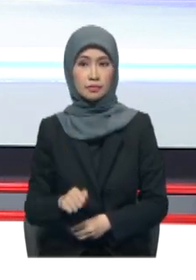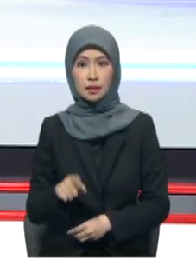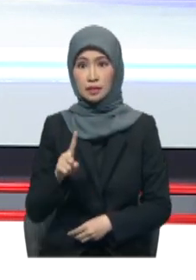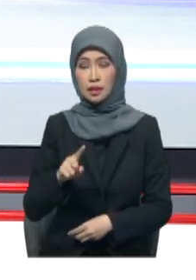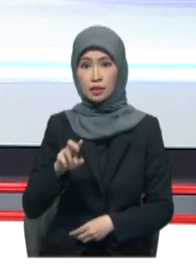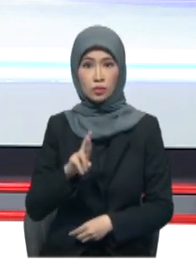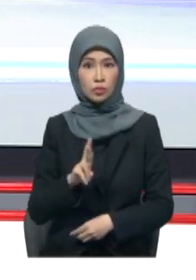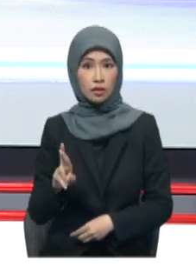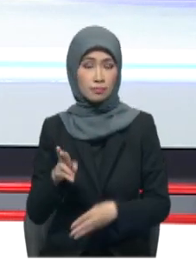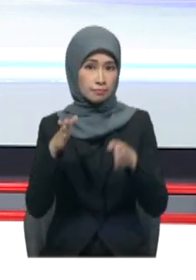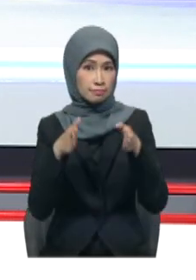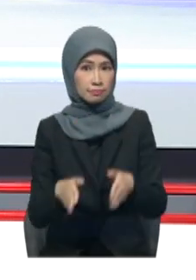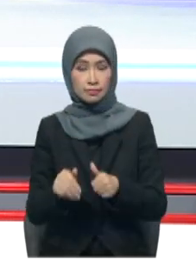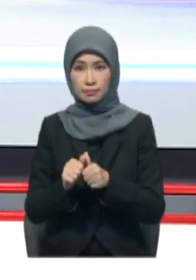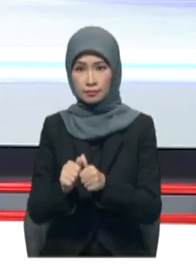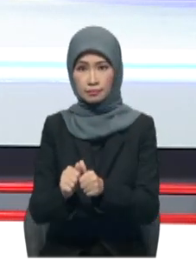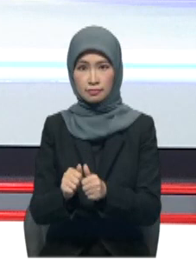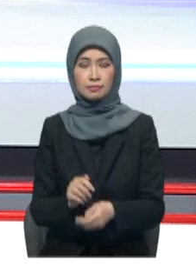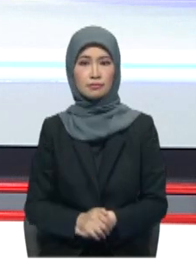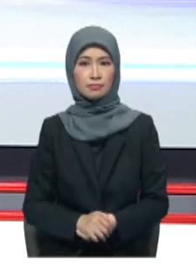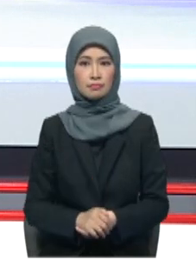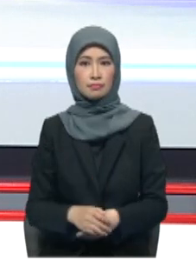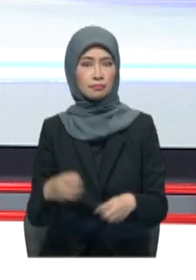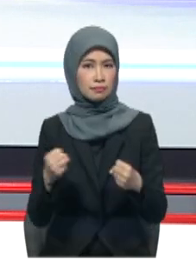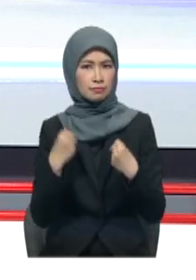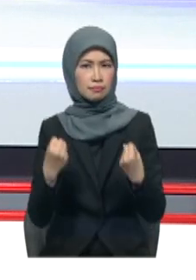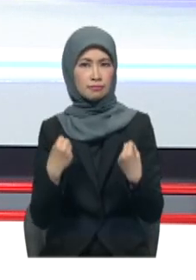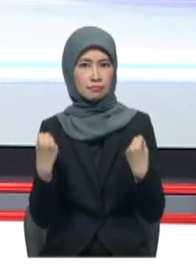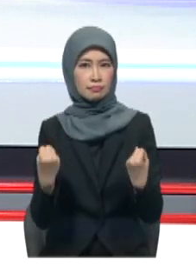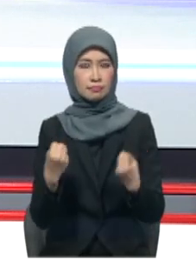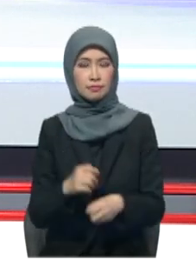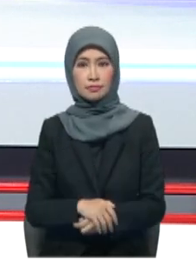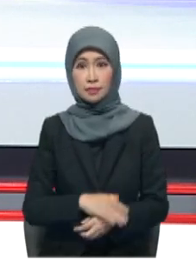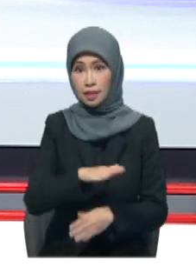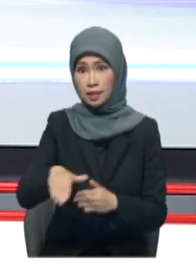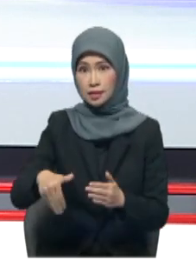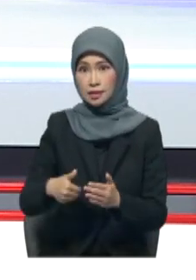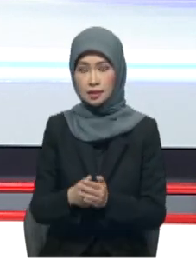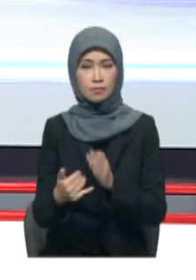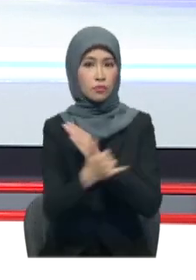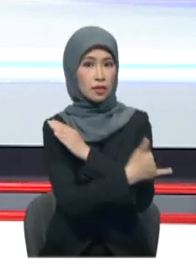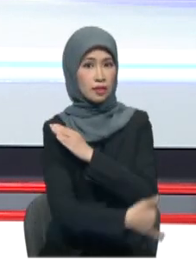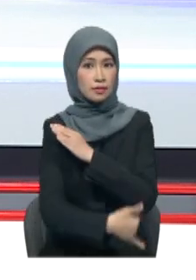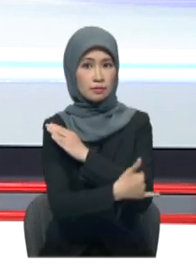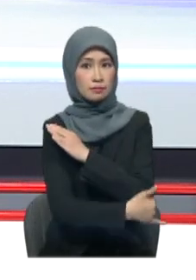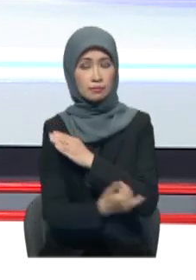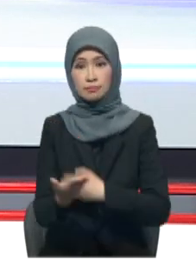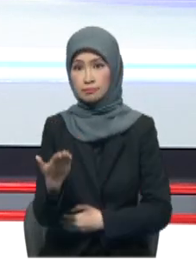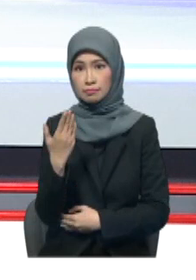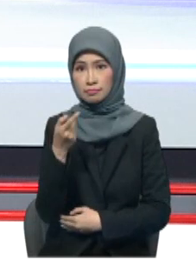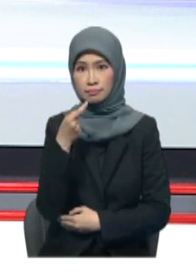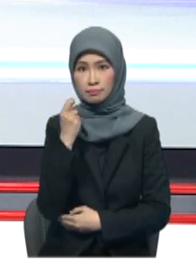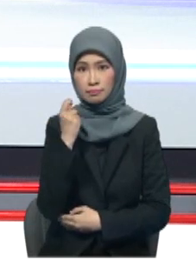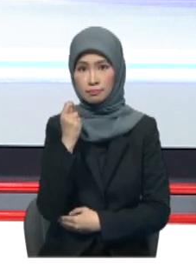serta terlibat dalam Majlis khatam al-quran 40 kali yang diadakan serentak di seluruh negara pagi tadi berangkat